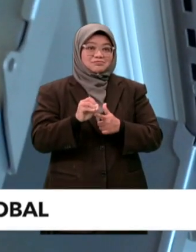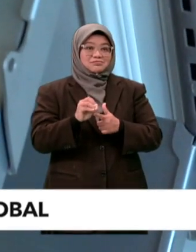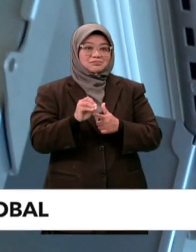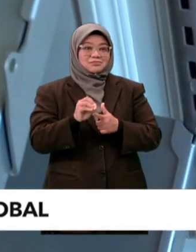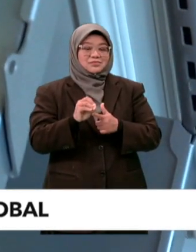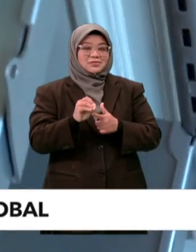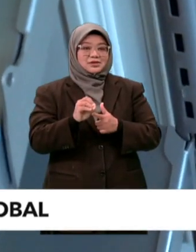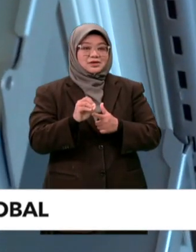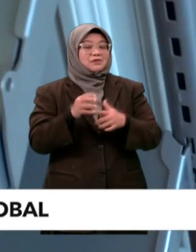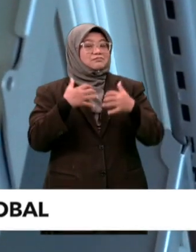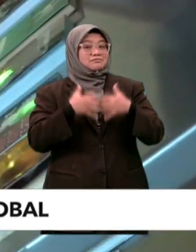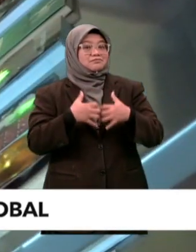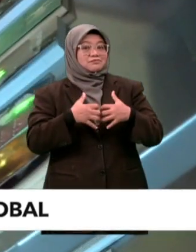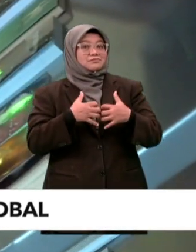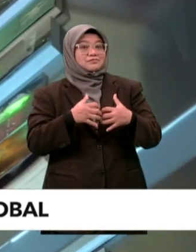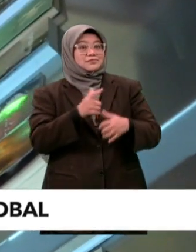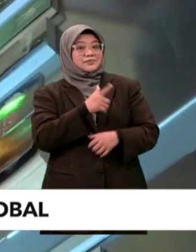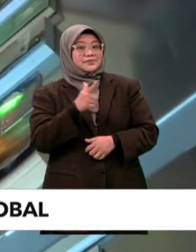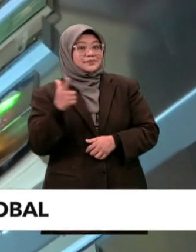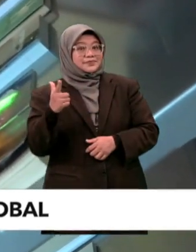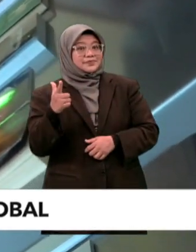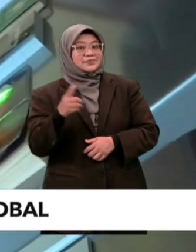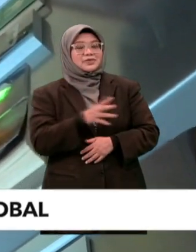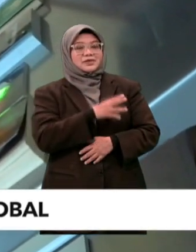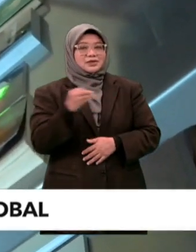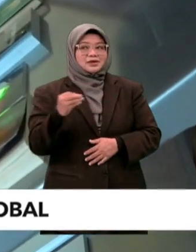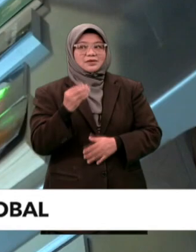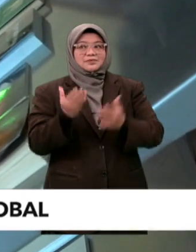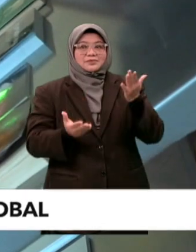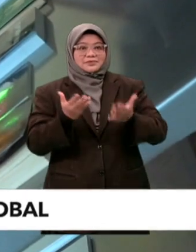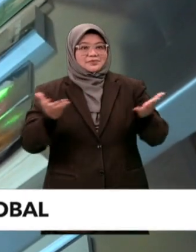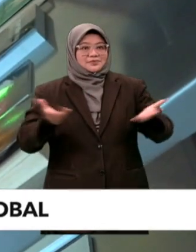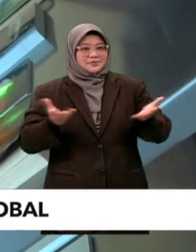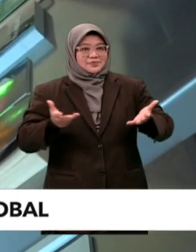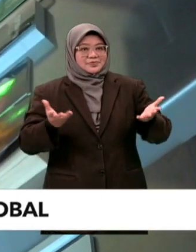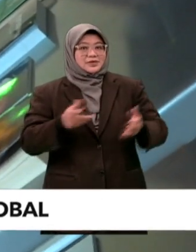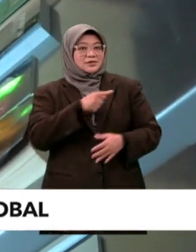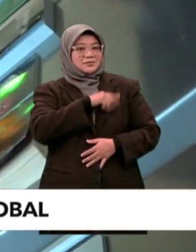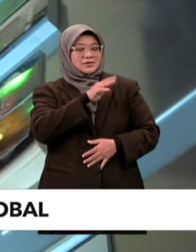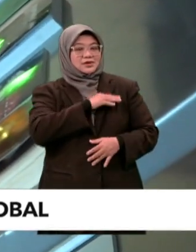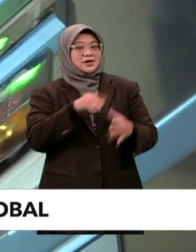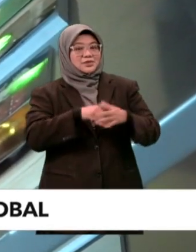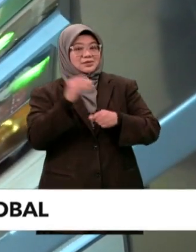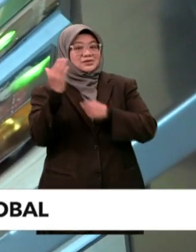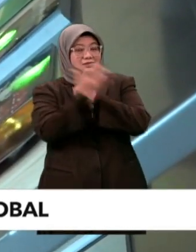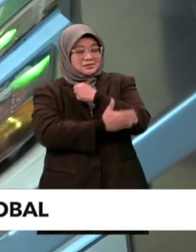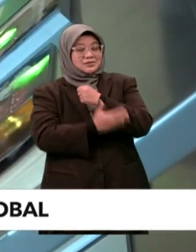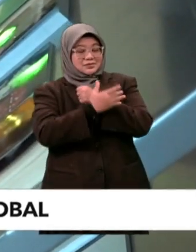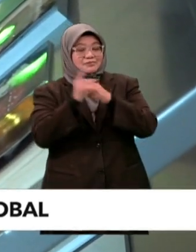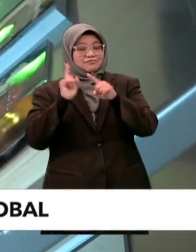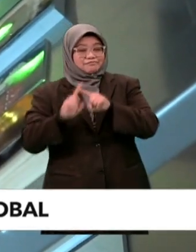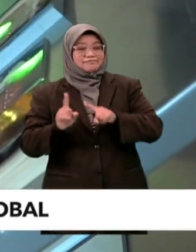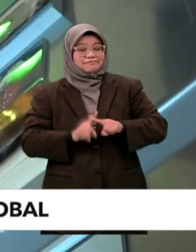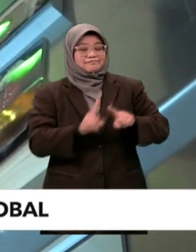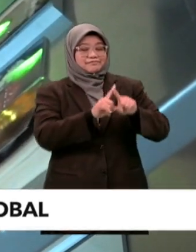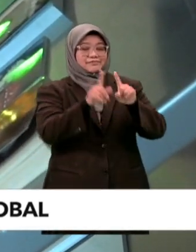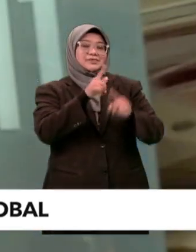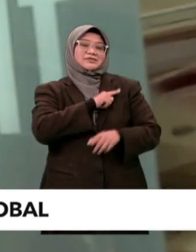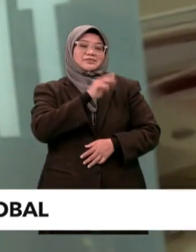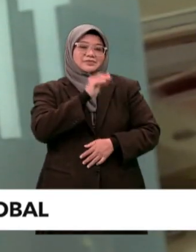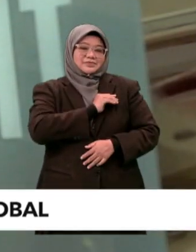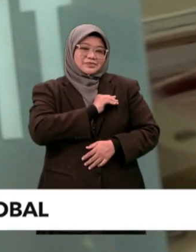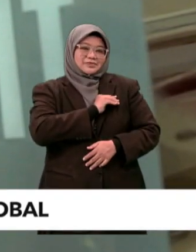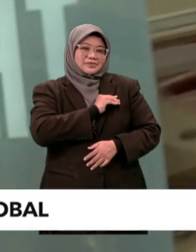perusahaan-perusahaan lain atau mungkin di sini juga di Kementerian Luar Negeri di banyak Kementerian mereka